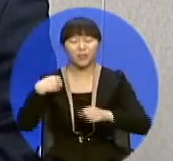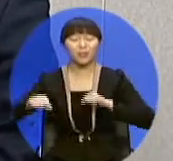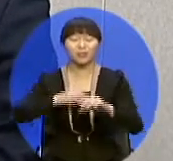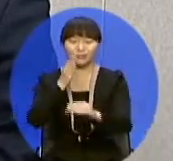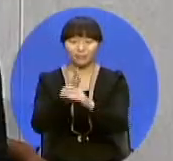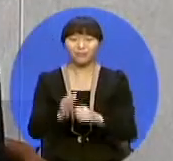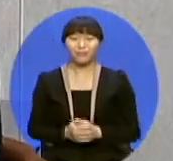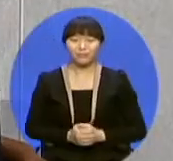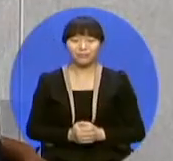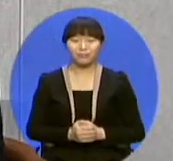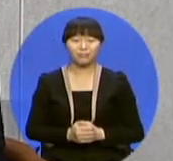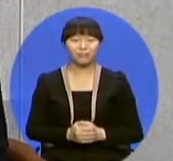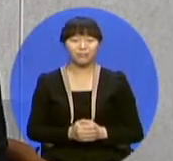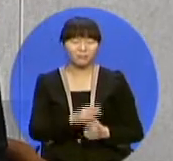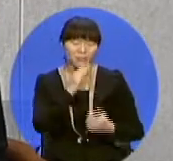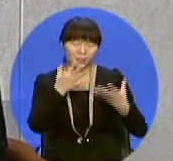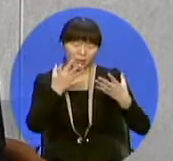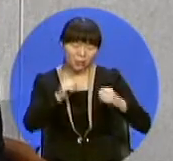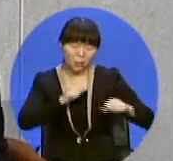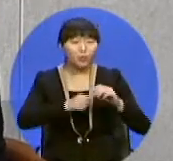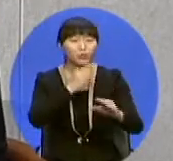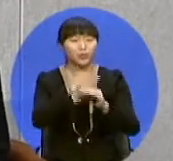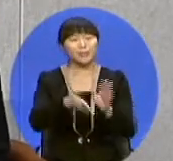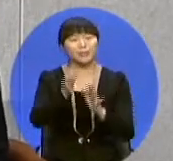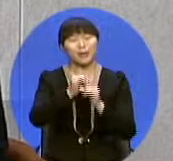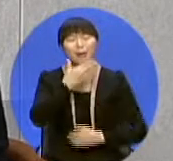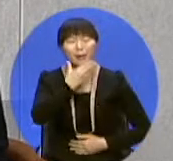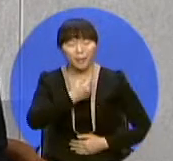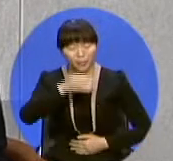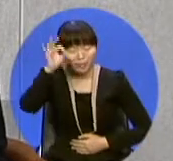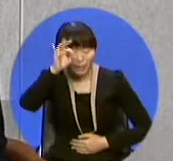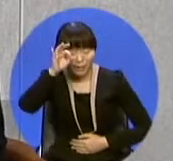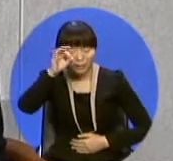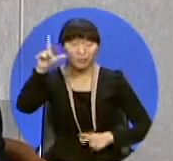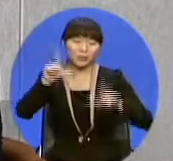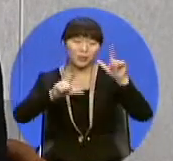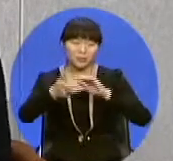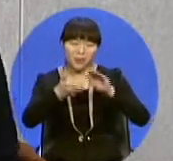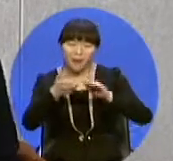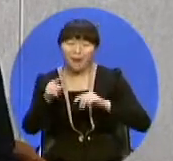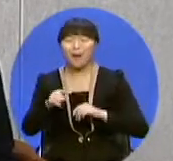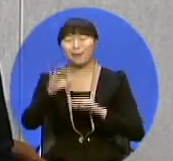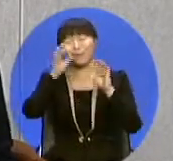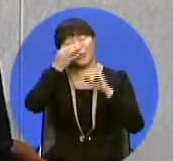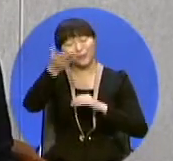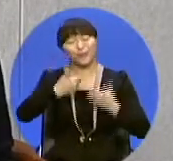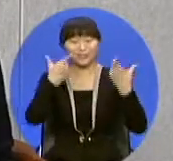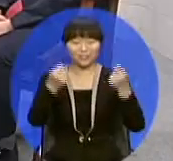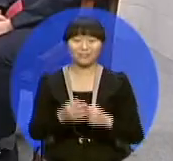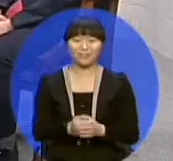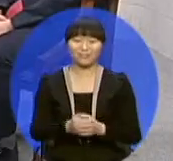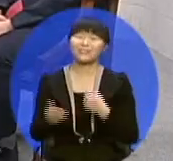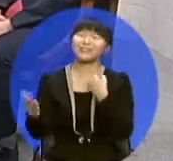네. 정말 많은 역할들 속에서 시민들의 행복이 찾아가는 모습들이 이렇게 미리 이렇게 보여지는 것 같은데요.